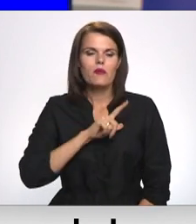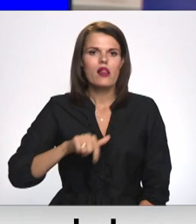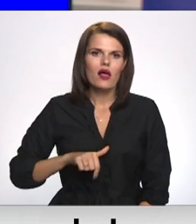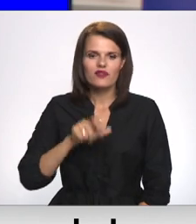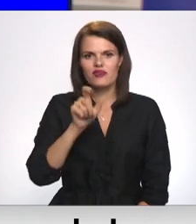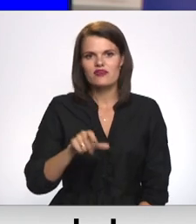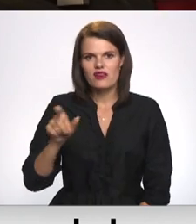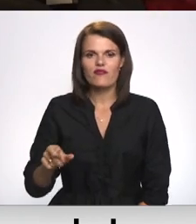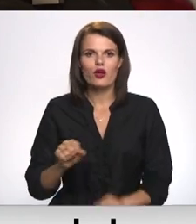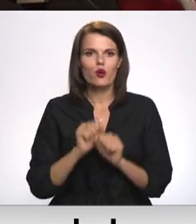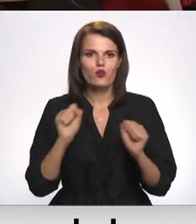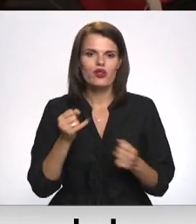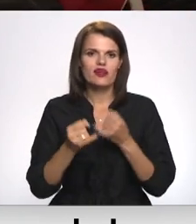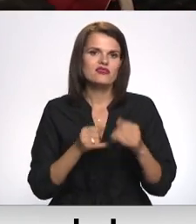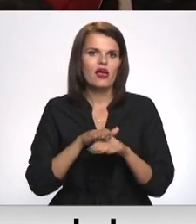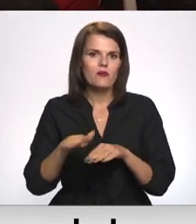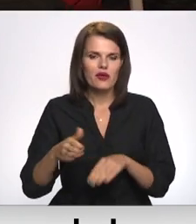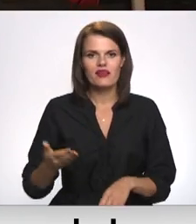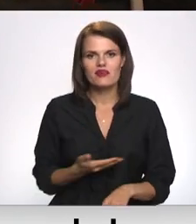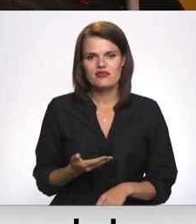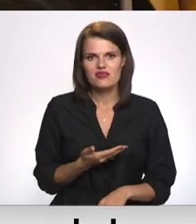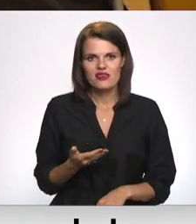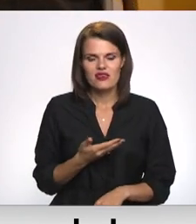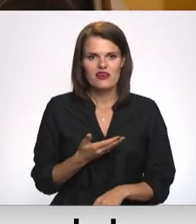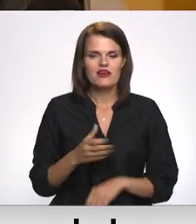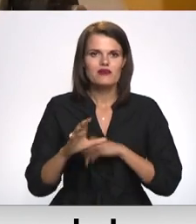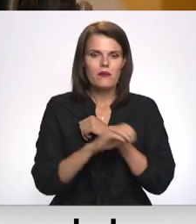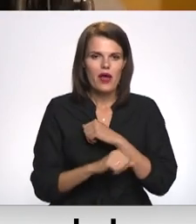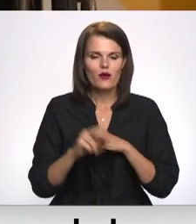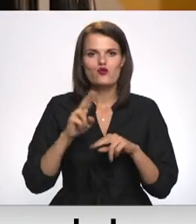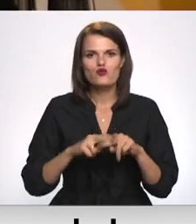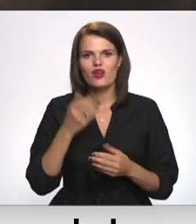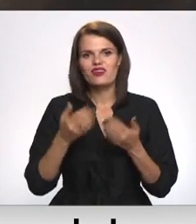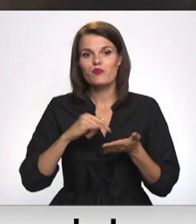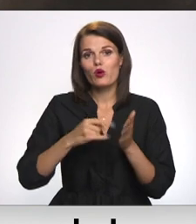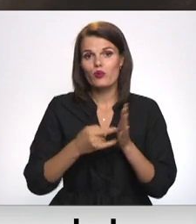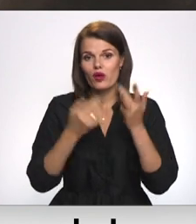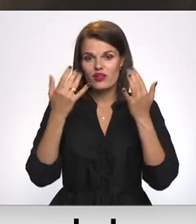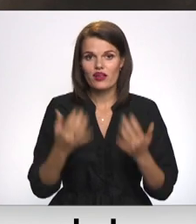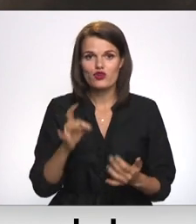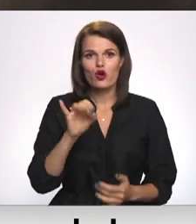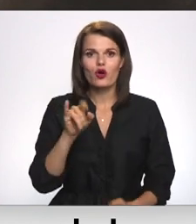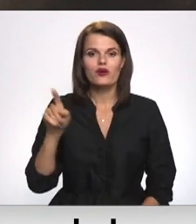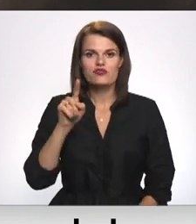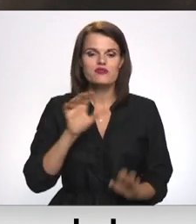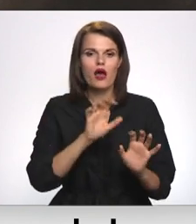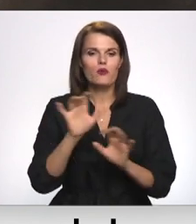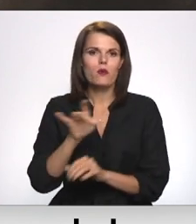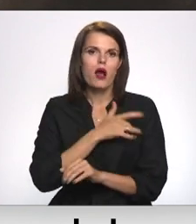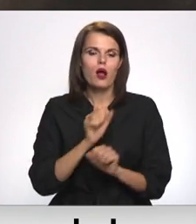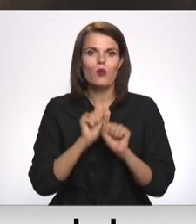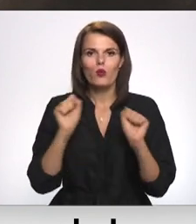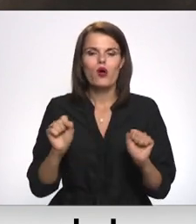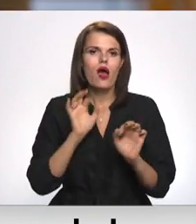dzīves beigas. Labklājības ministrija Latvijas televīzijai norāda, ka izmēģinājuma projektu rezultātus hospisa aprūpes pakalpojumu